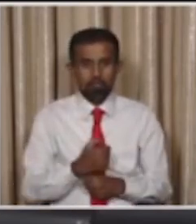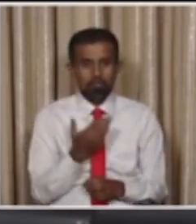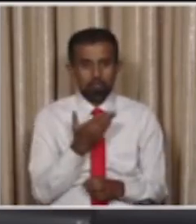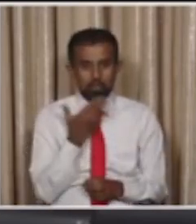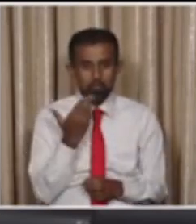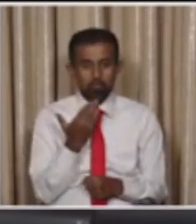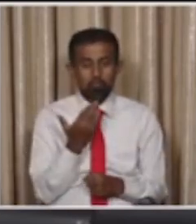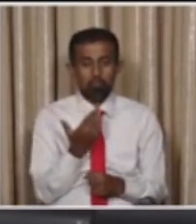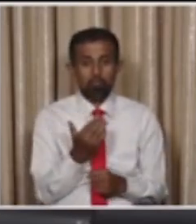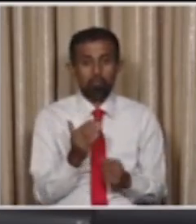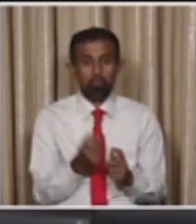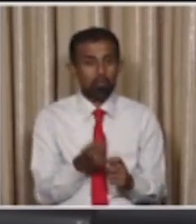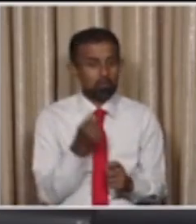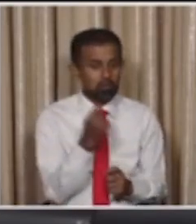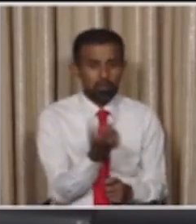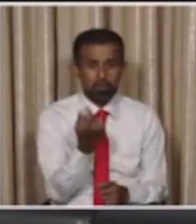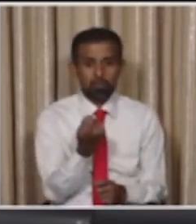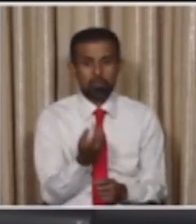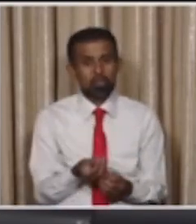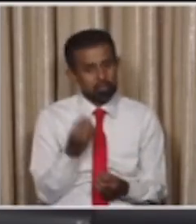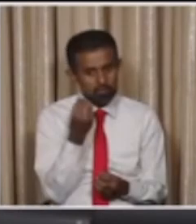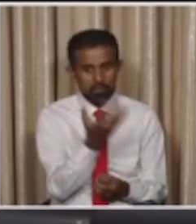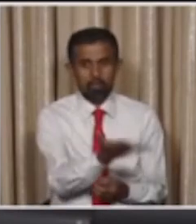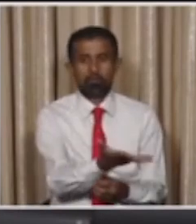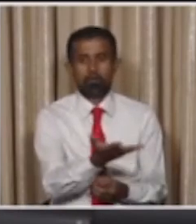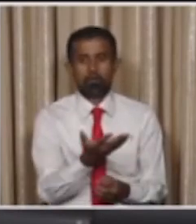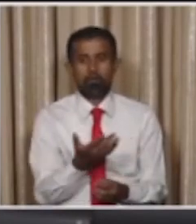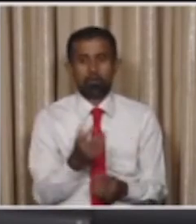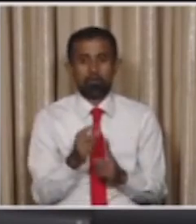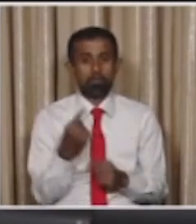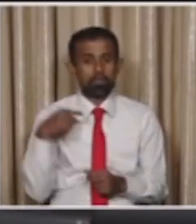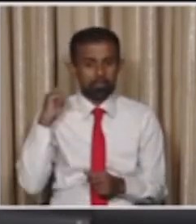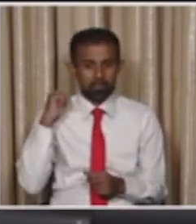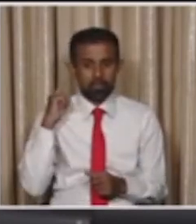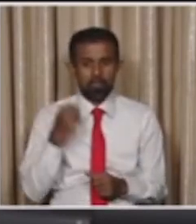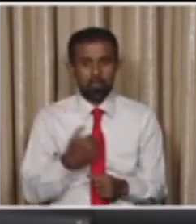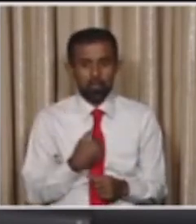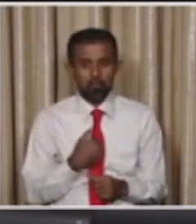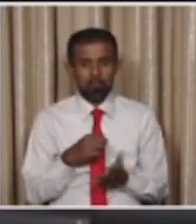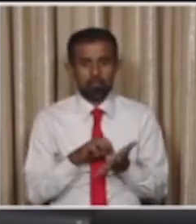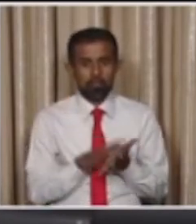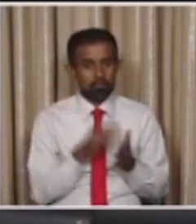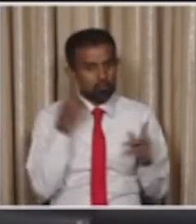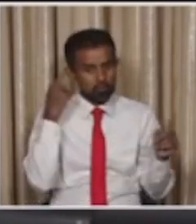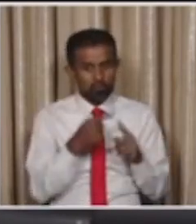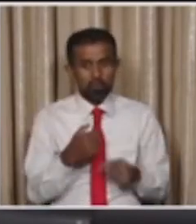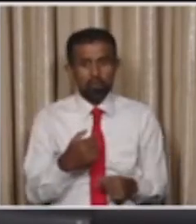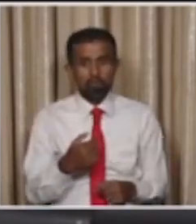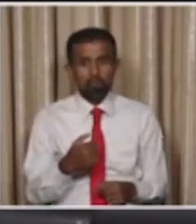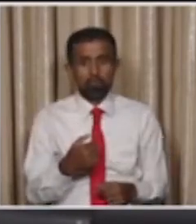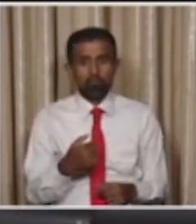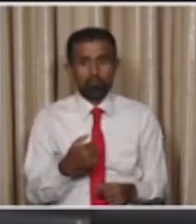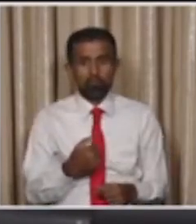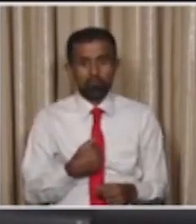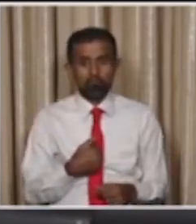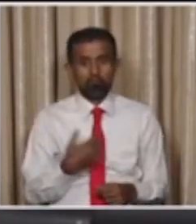පුළුවන් වන්දිය දෙන්න පුළුවන් ගාන දෙනවා. මං අහගෙන හිටියා මන්ත්‍රීතුමා ඊයේත් අපි ගත්ත තීන්දුවක් සම්බන්ධයෙන් මම කියලා තමයි ඒක කරේ